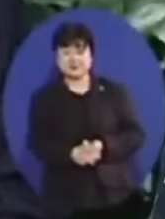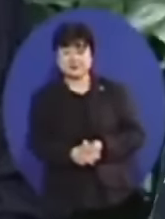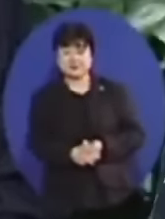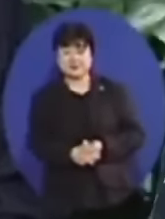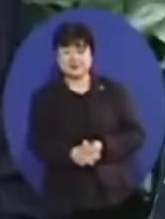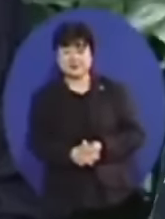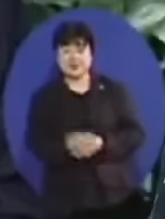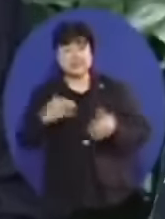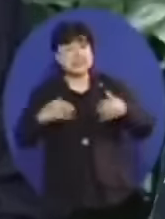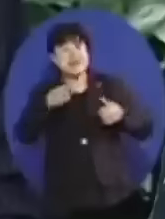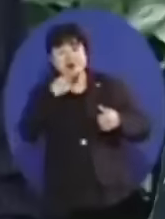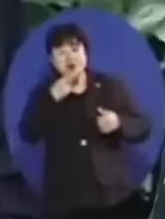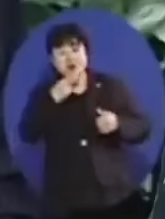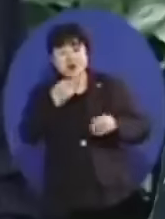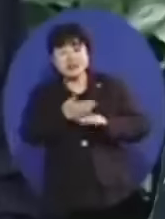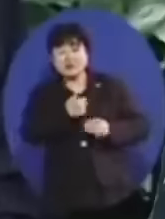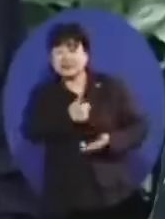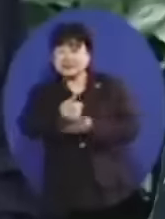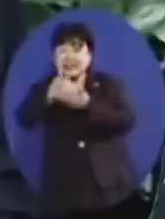재미가 없기 때문에